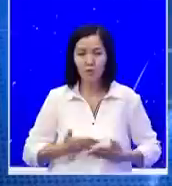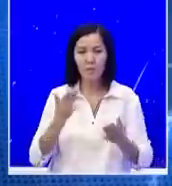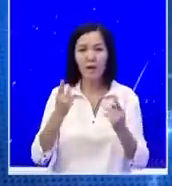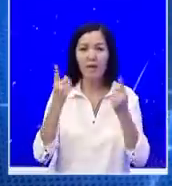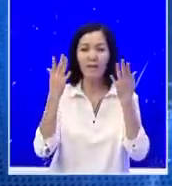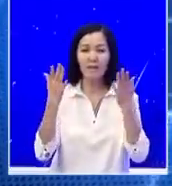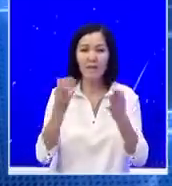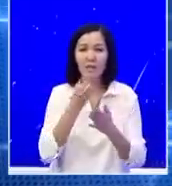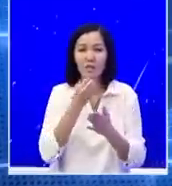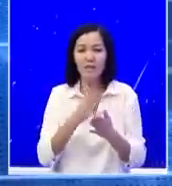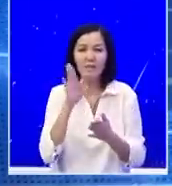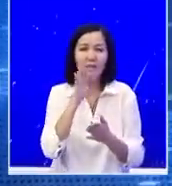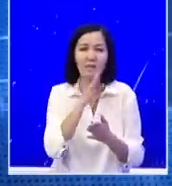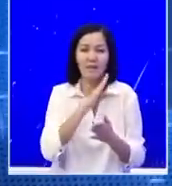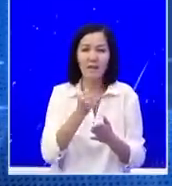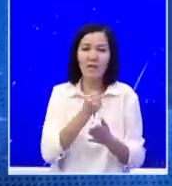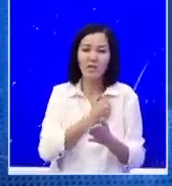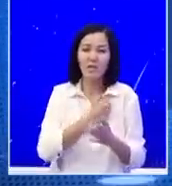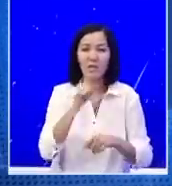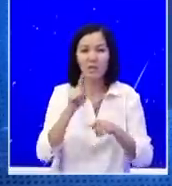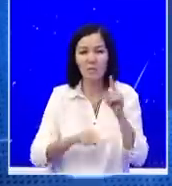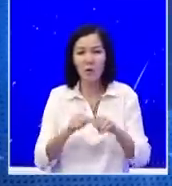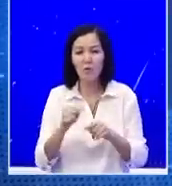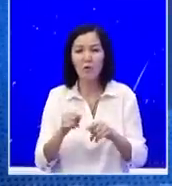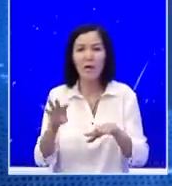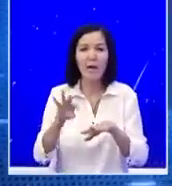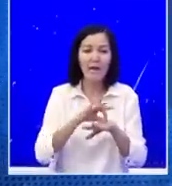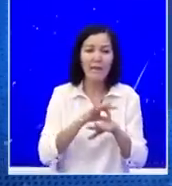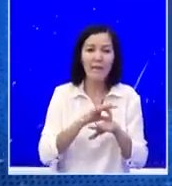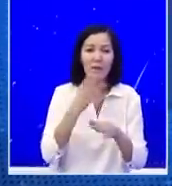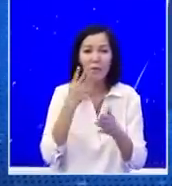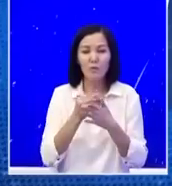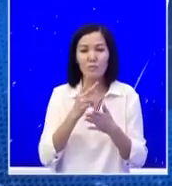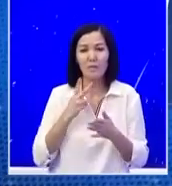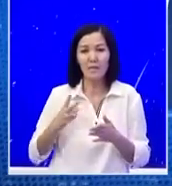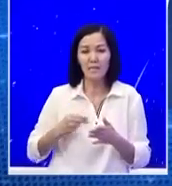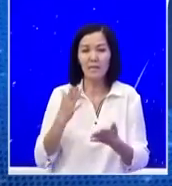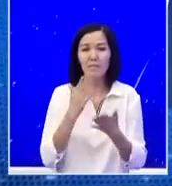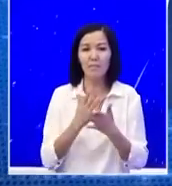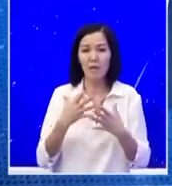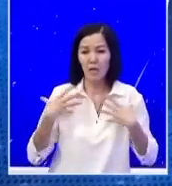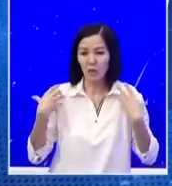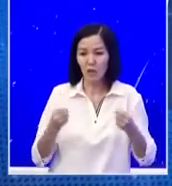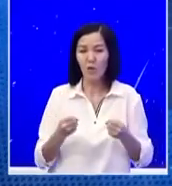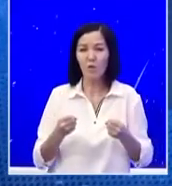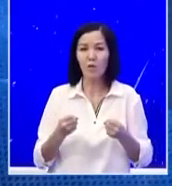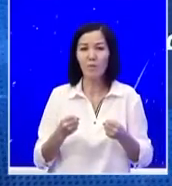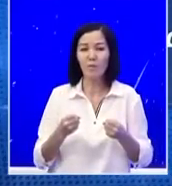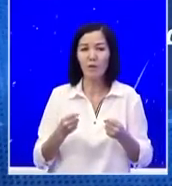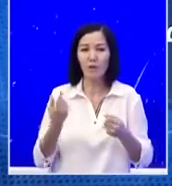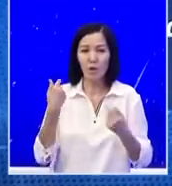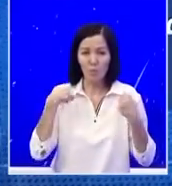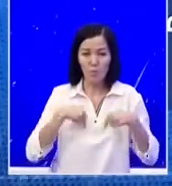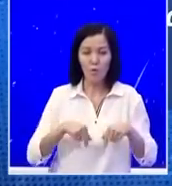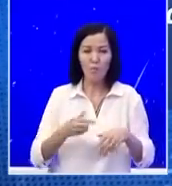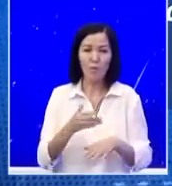Тағала жақсы атана, жанашыр бауыр, адал жар, сүйкімді бала сыйлады. 12 мүшемді сау қылып, бойыма қуат